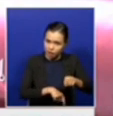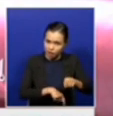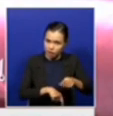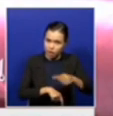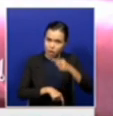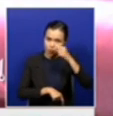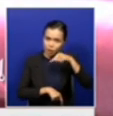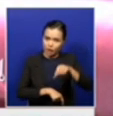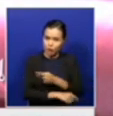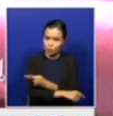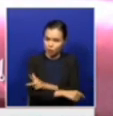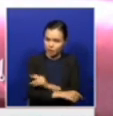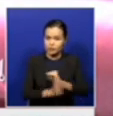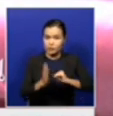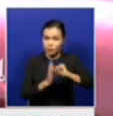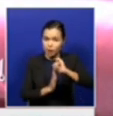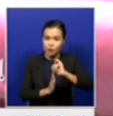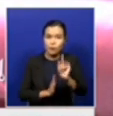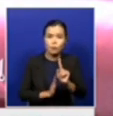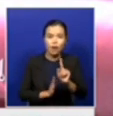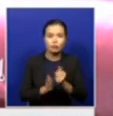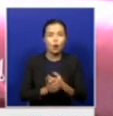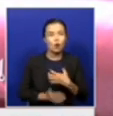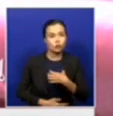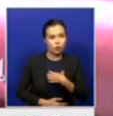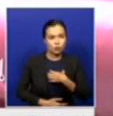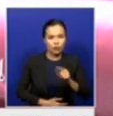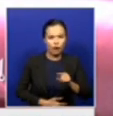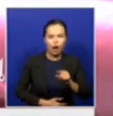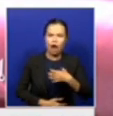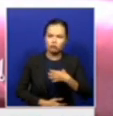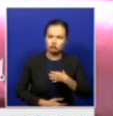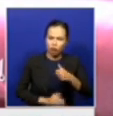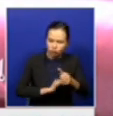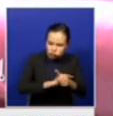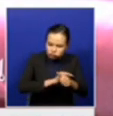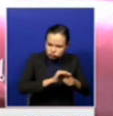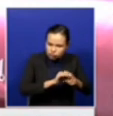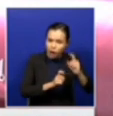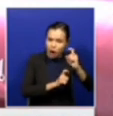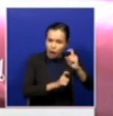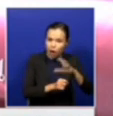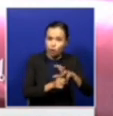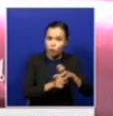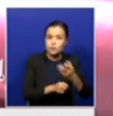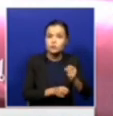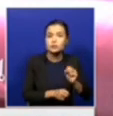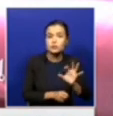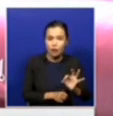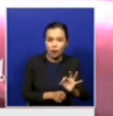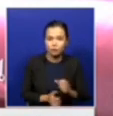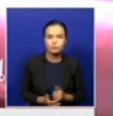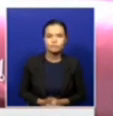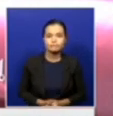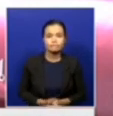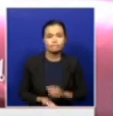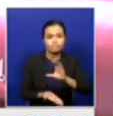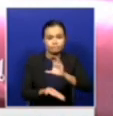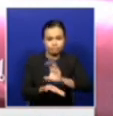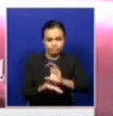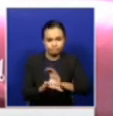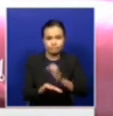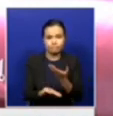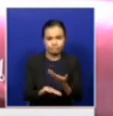ที่ภูเก็ตเชียงใหม่ดีถ้าท่านต้องการที่จะหนีภัยจากเจ้าไวรัสส่วนการลงทุนก็เช่นกัน